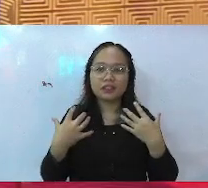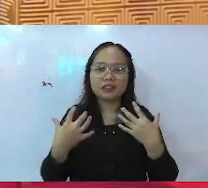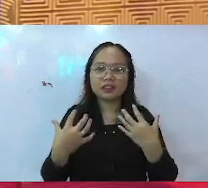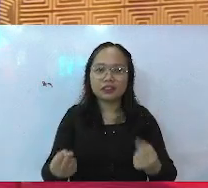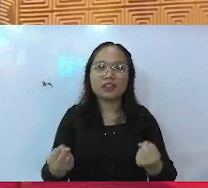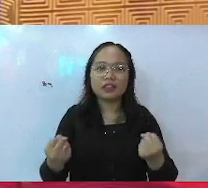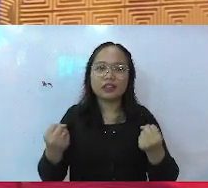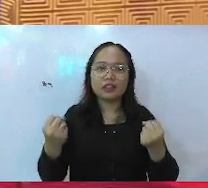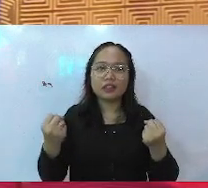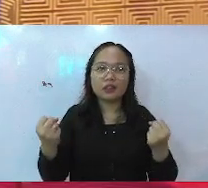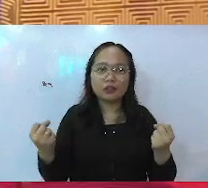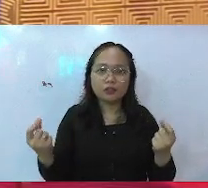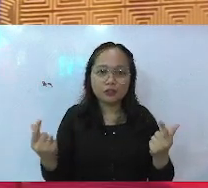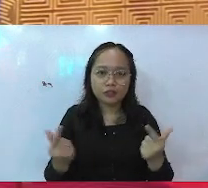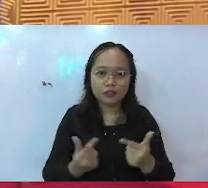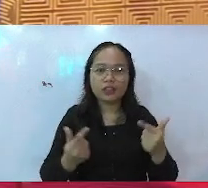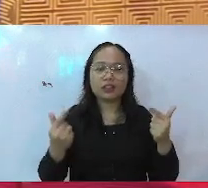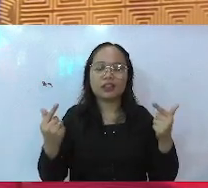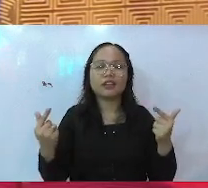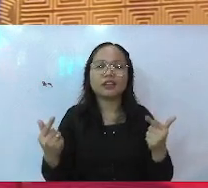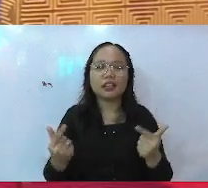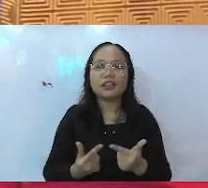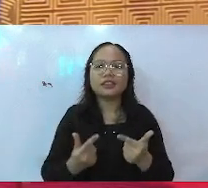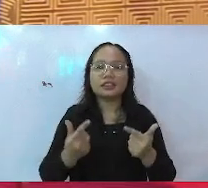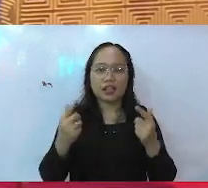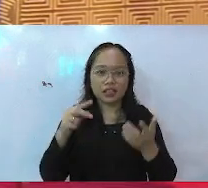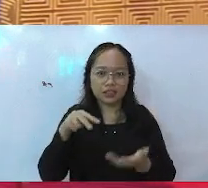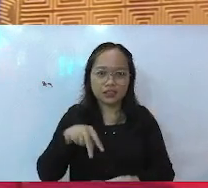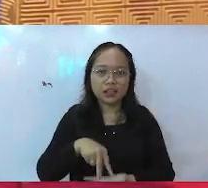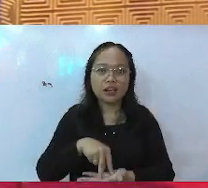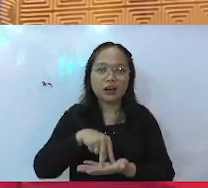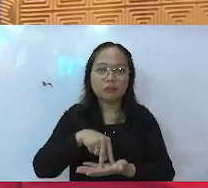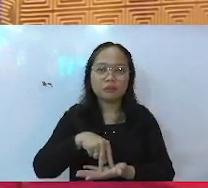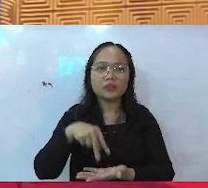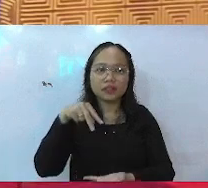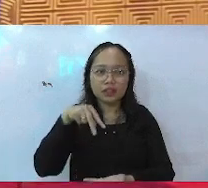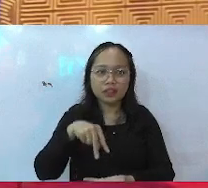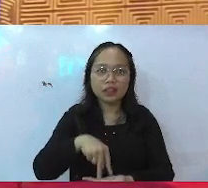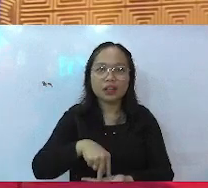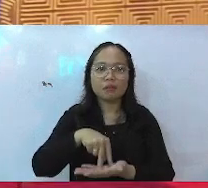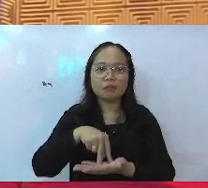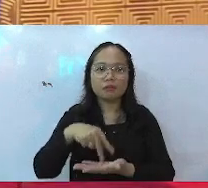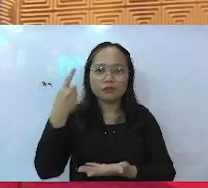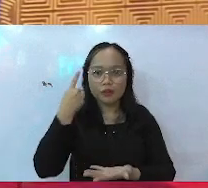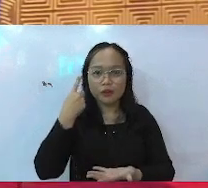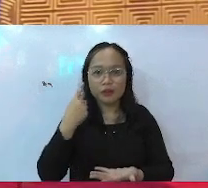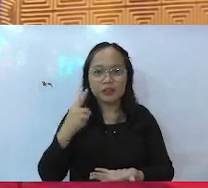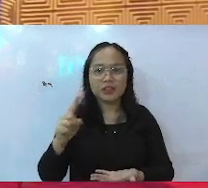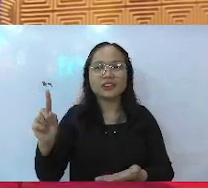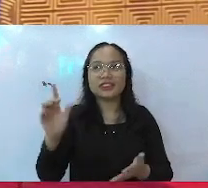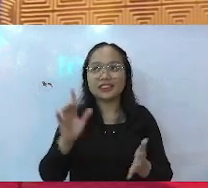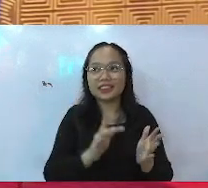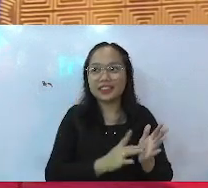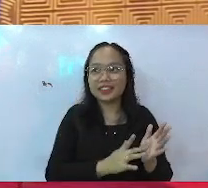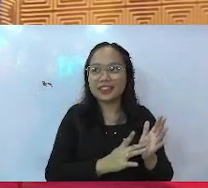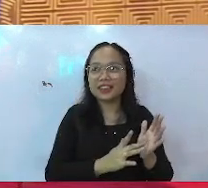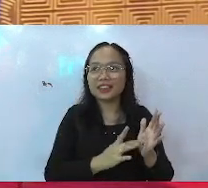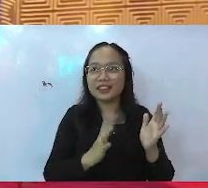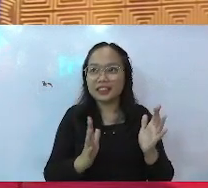strength OP stand up stand up for